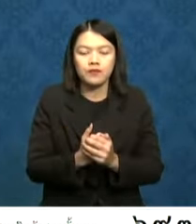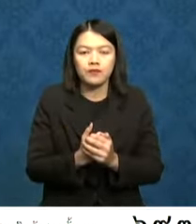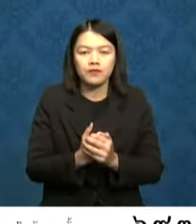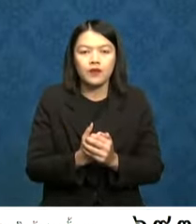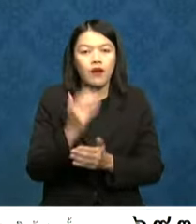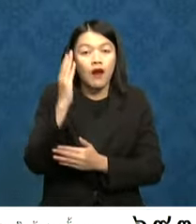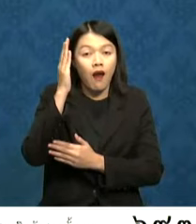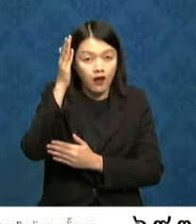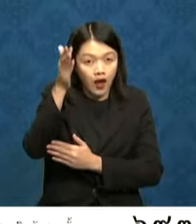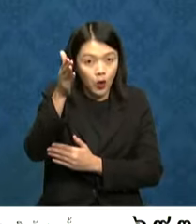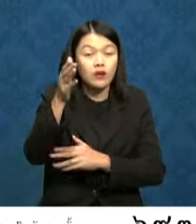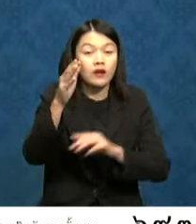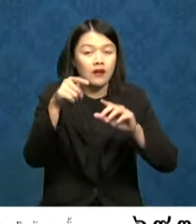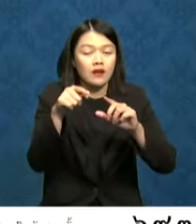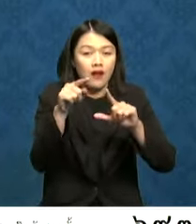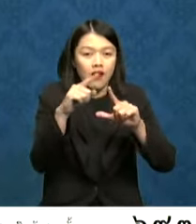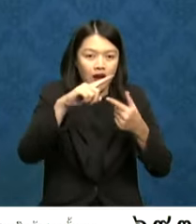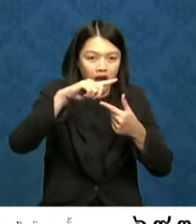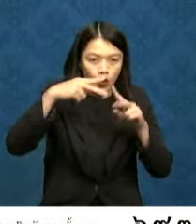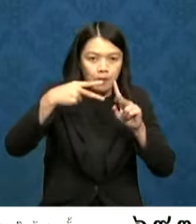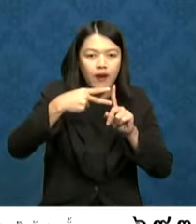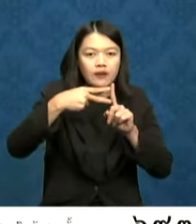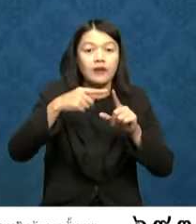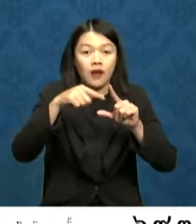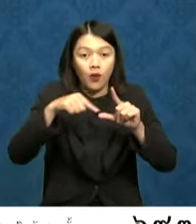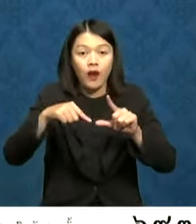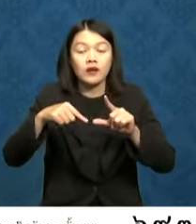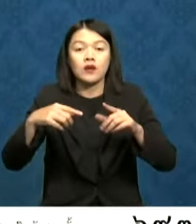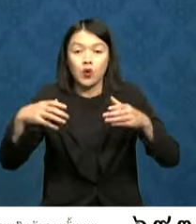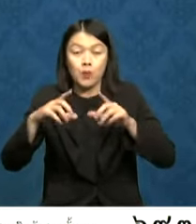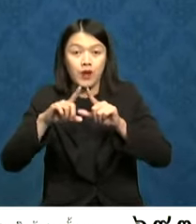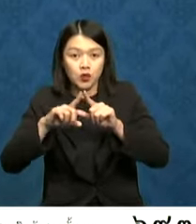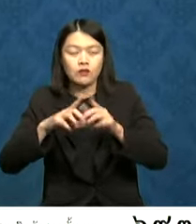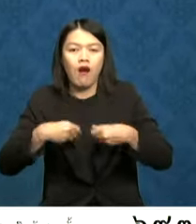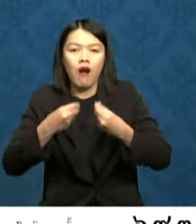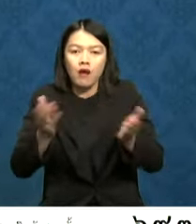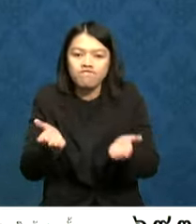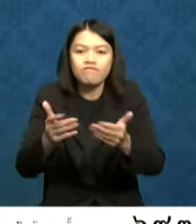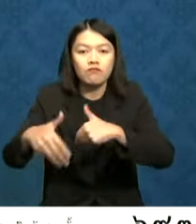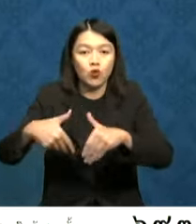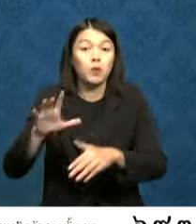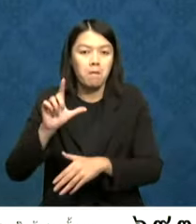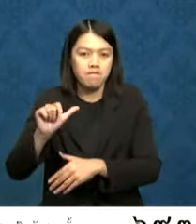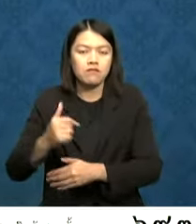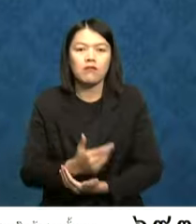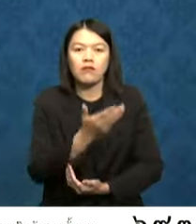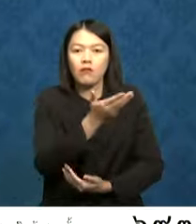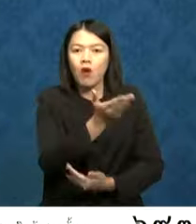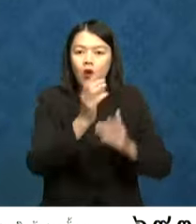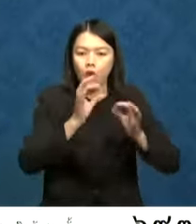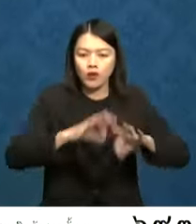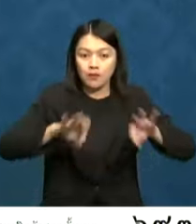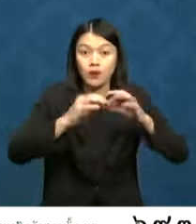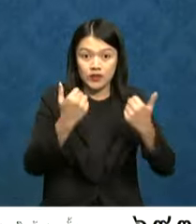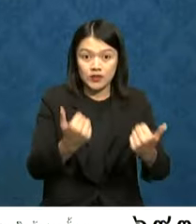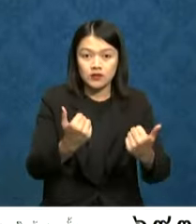ว่าอนาคตใหม่ก้าวไกลประชาชนให้เดินหน้าต่อเพื่อทำให้อำนาจสูงสุดเป็นของประชาชนส่วนท่านครับในวันสำคัญวัน